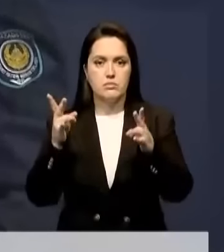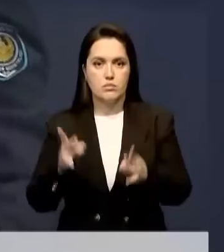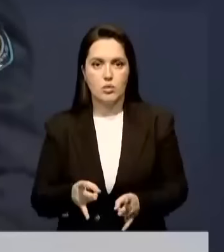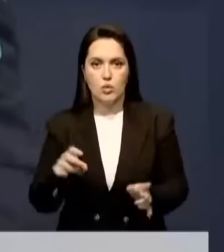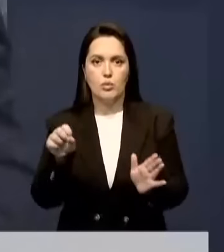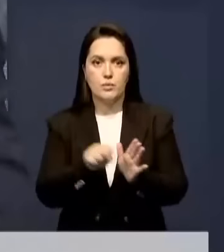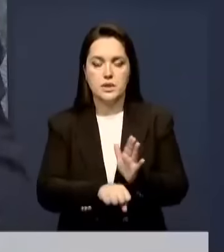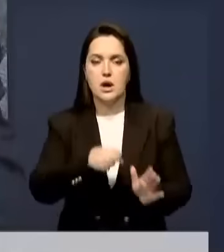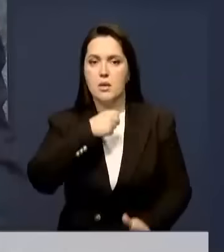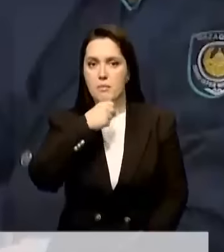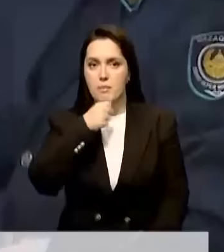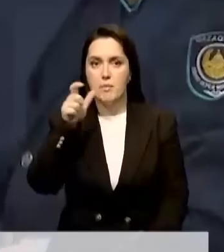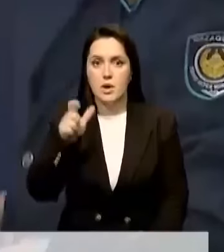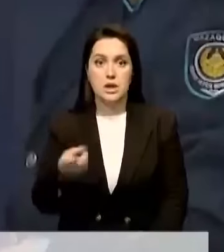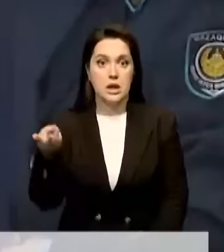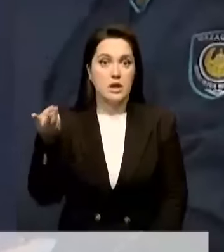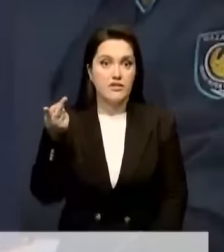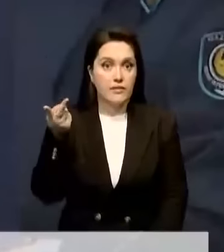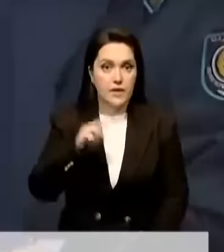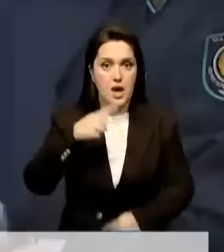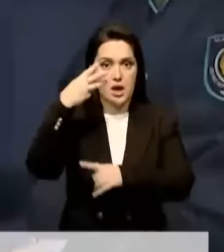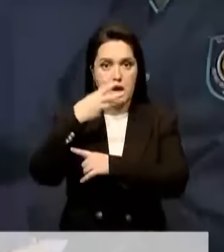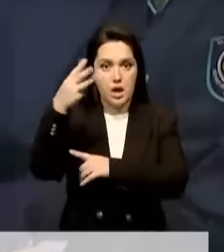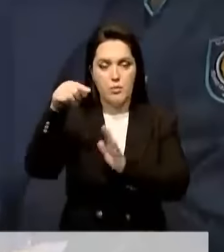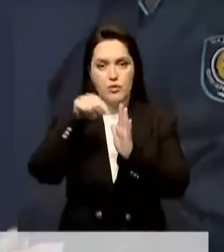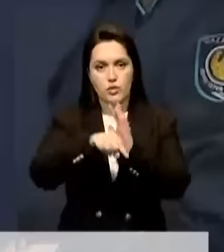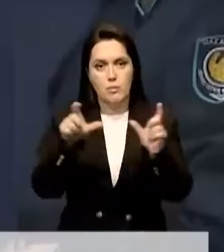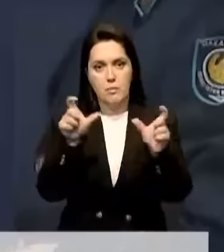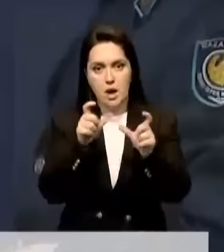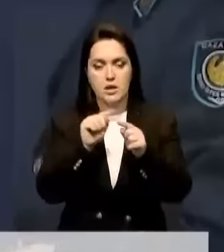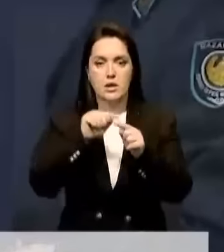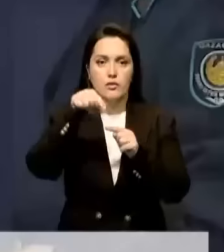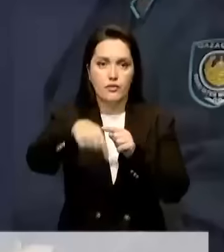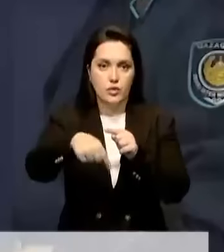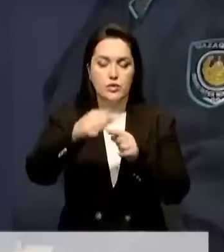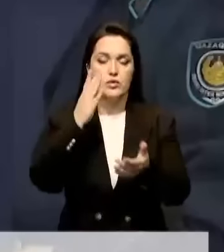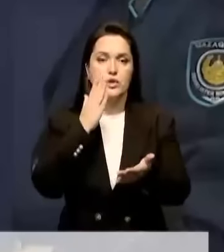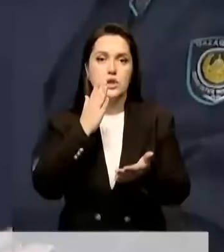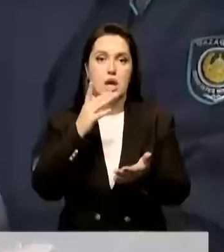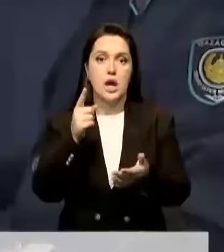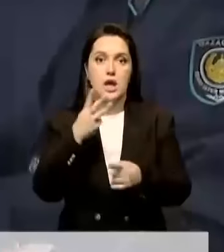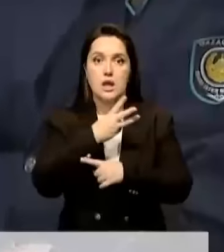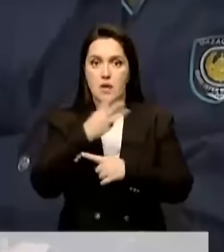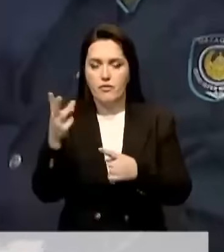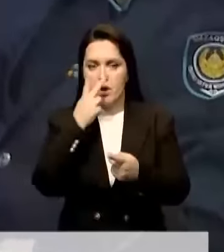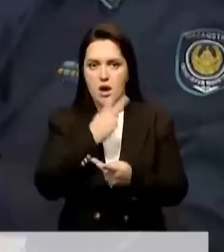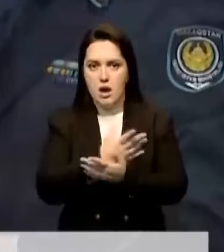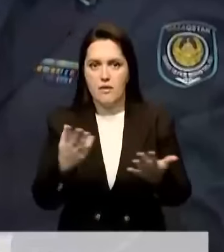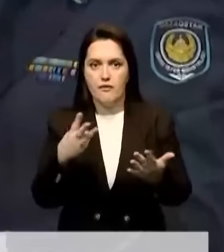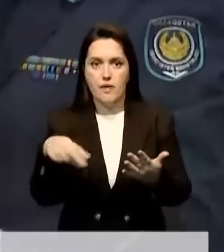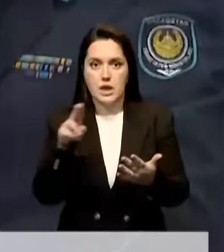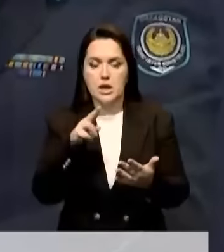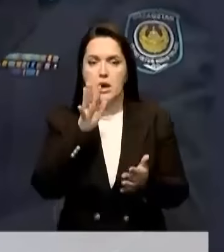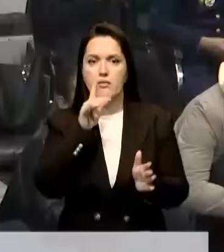убийство подростка. Две камеры находились внутри магазина, одна снаружи. На видео, которое обнародовали в МВД, МВД, самого